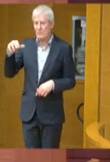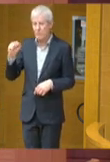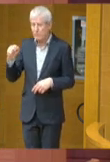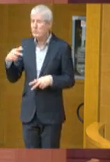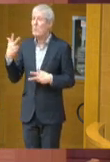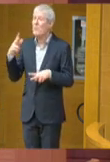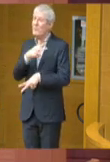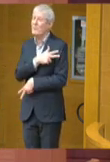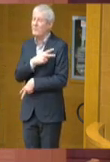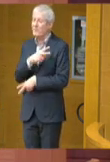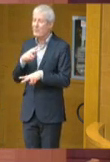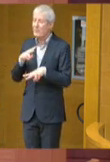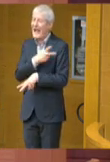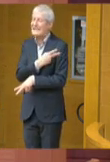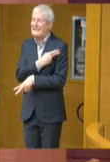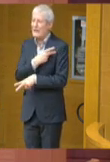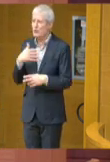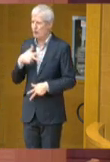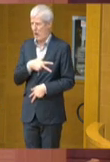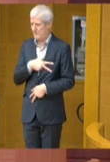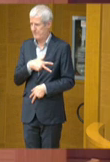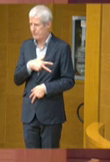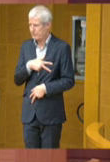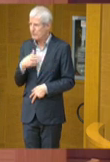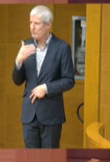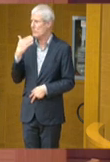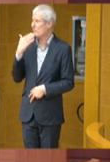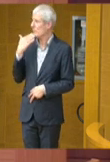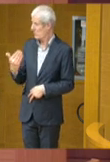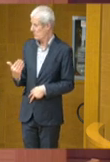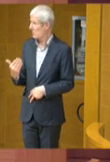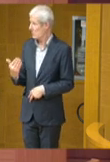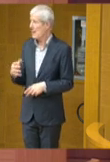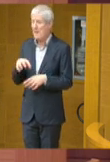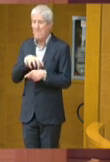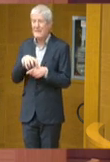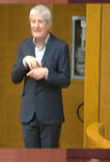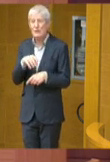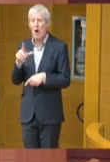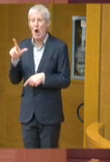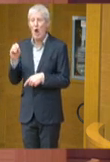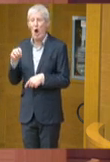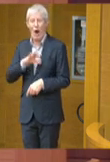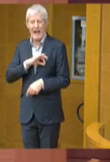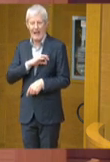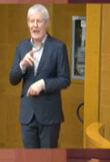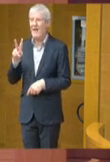Grazie, grazie, buongiorno a tutti e tutte. Un ringraziamento particolare al Ministro Locatelli, al Ministro Valditara, al Sottosegretario